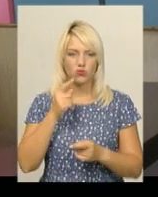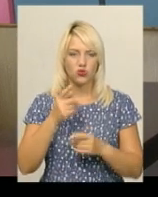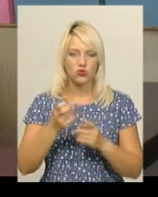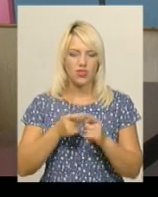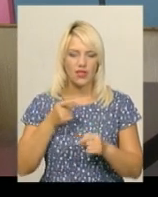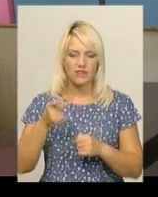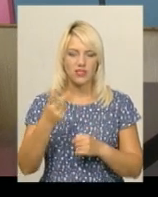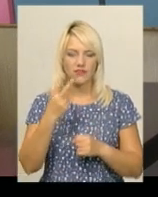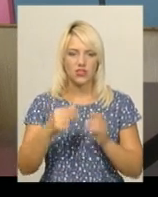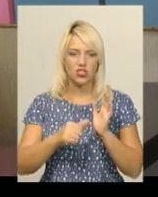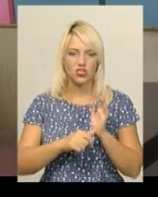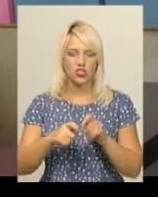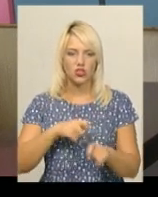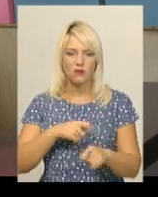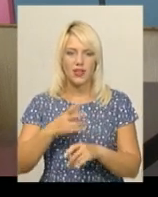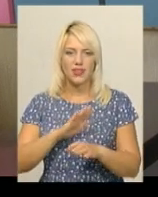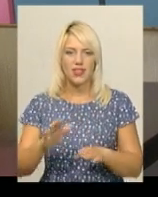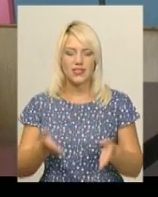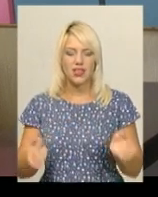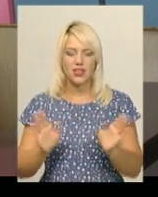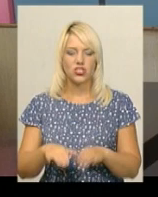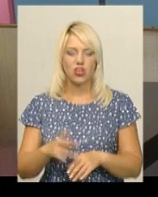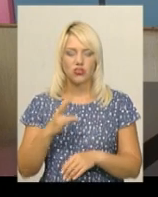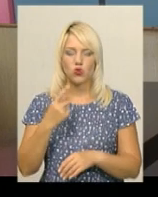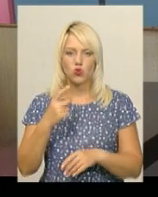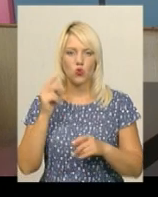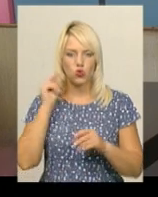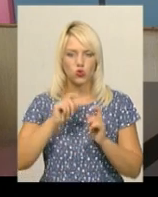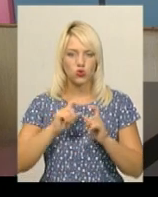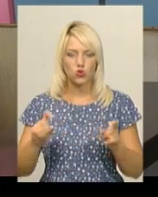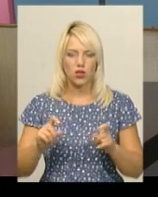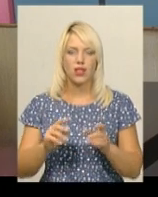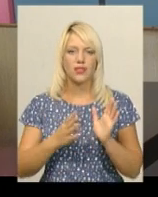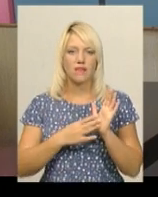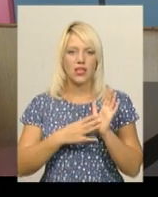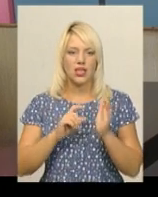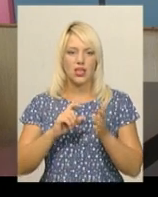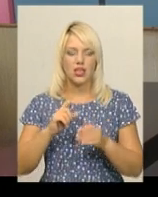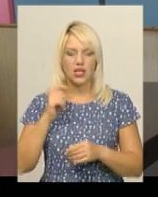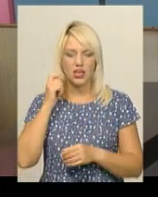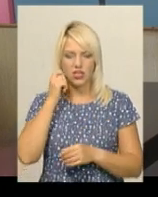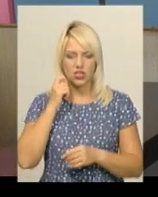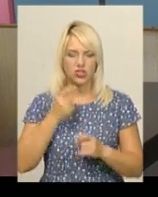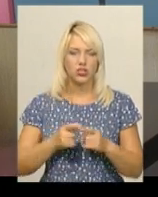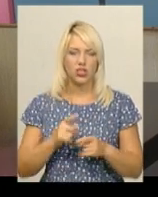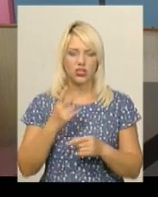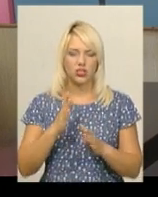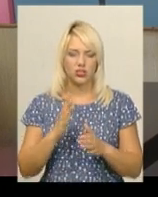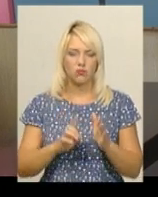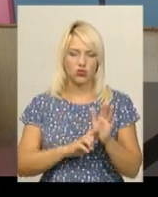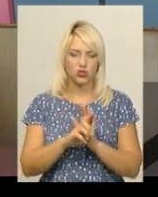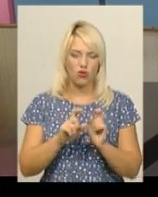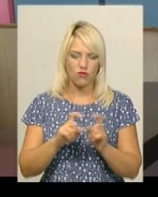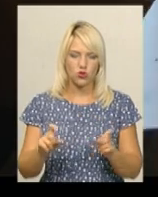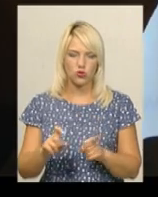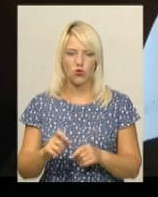відстані 26 кілометрів не залишають жодної школи дев'ятирічки. Тільки початкові школи і дві середні школи, які близько до міста. Це Стувчинці